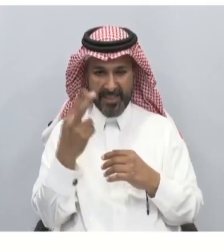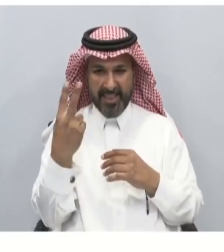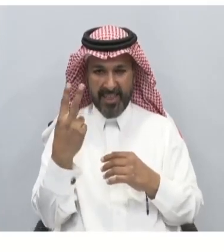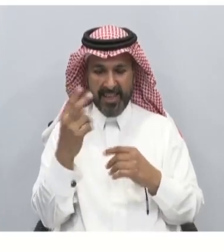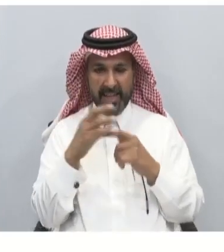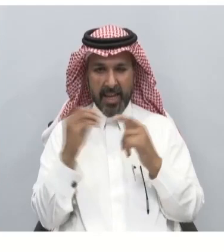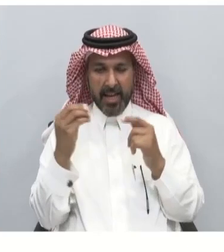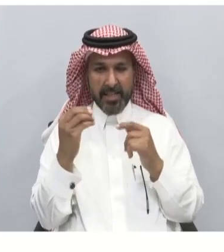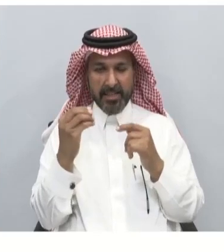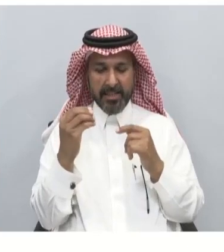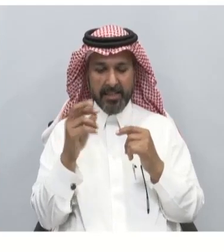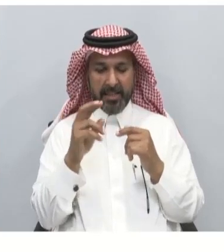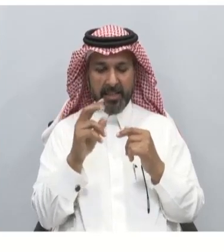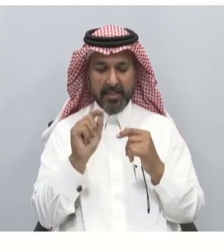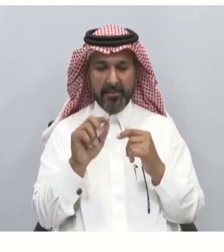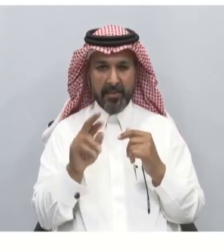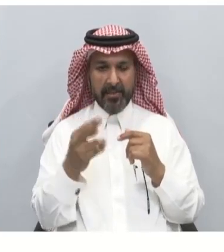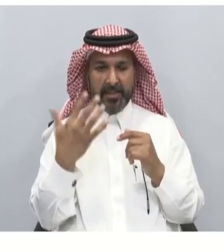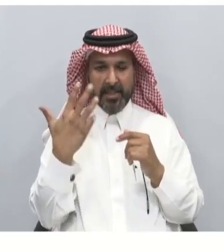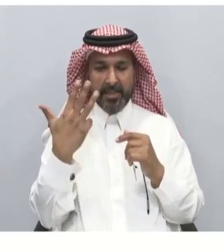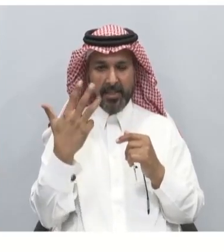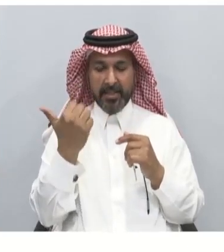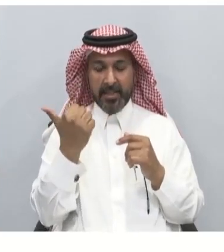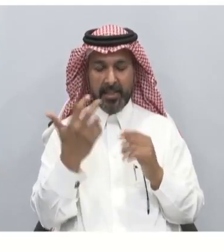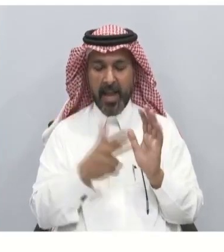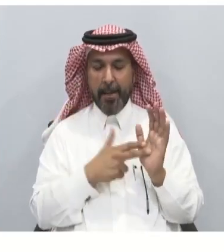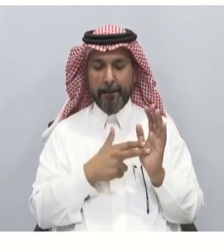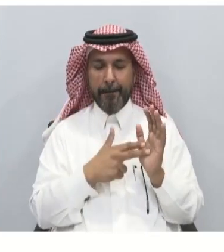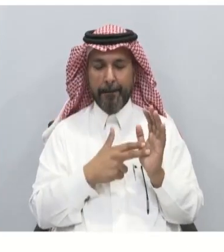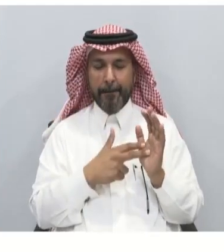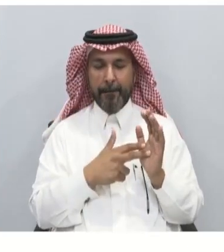طيب 1 و8 من 10 لو أطرح منها